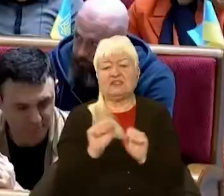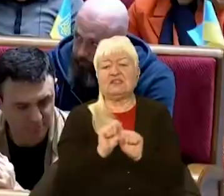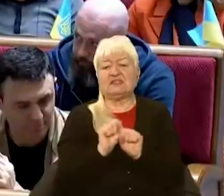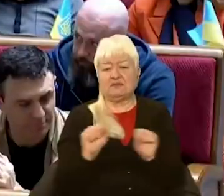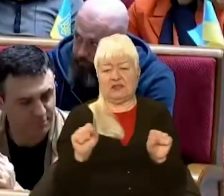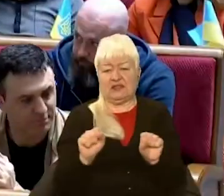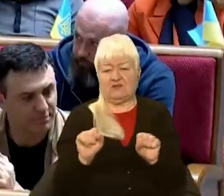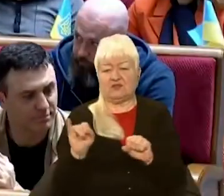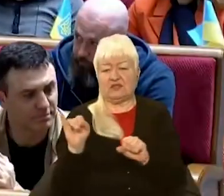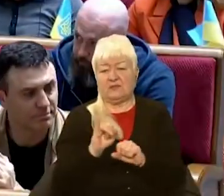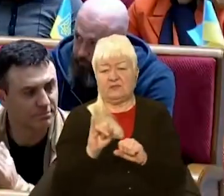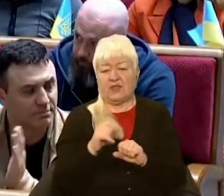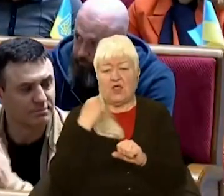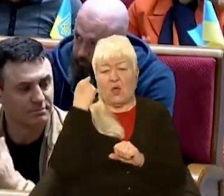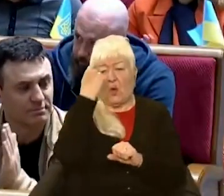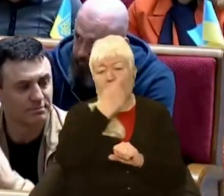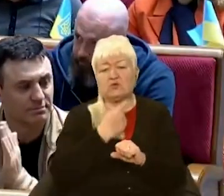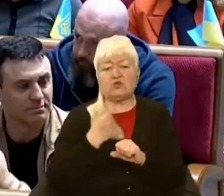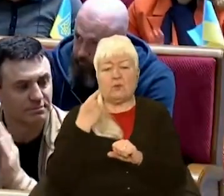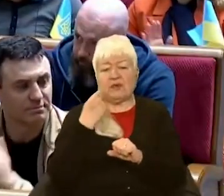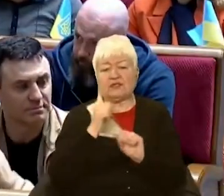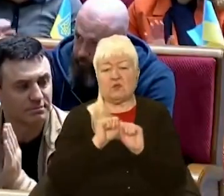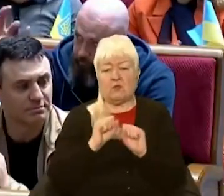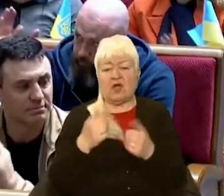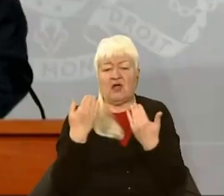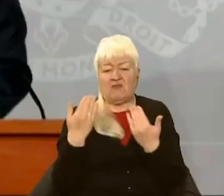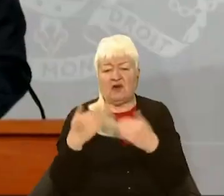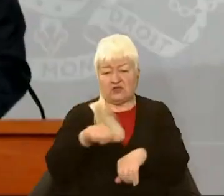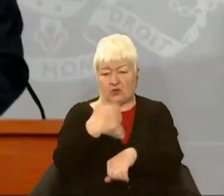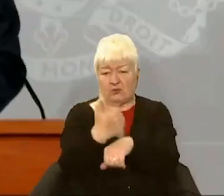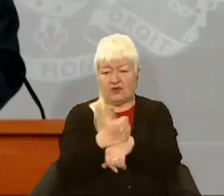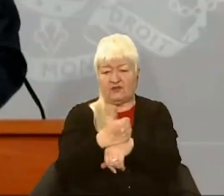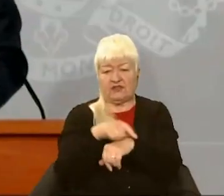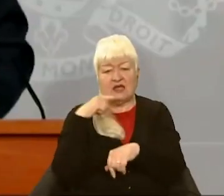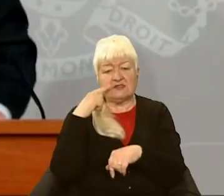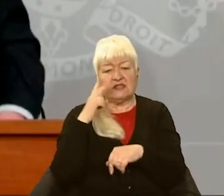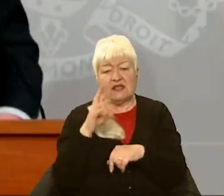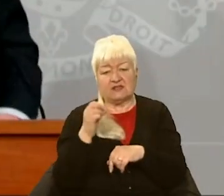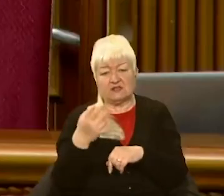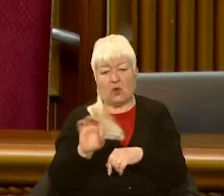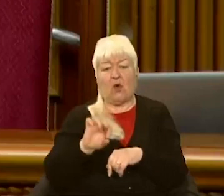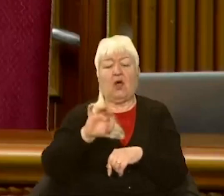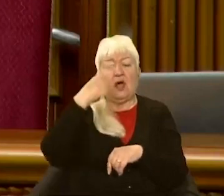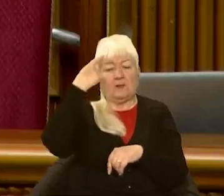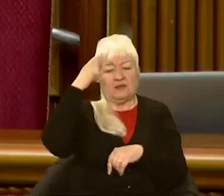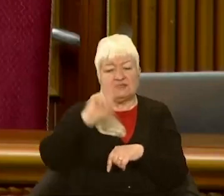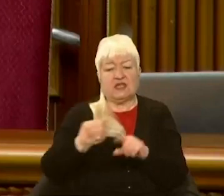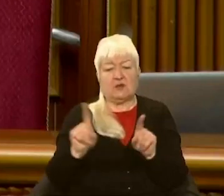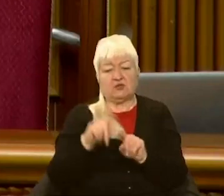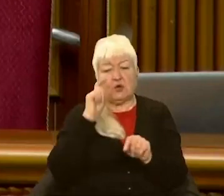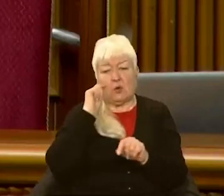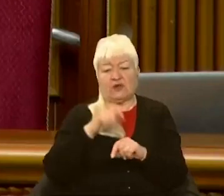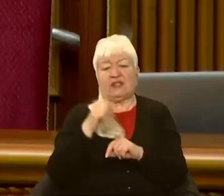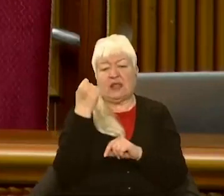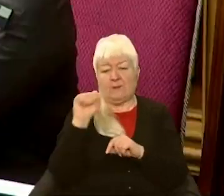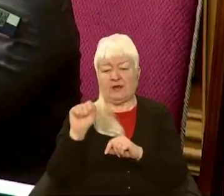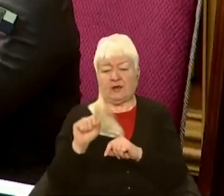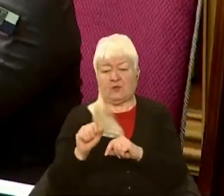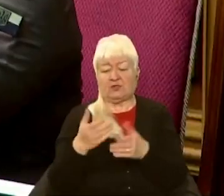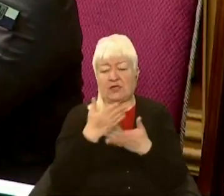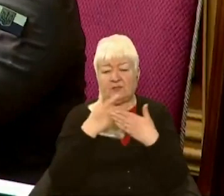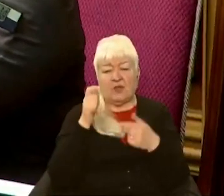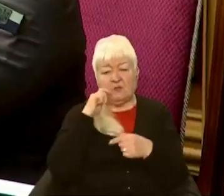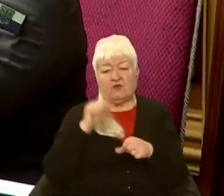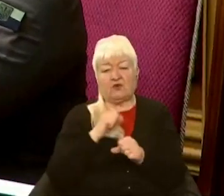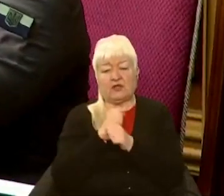сміливість і особисту мужність вашого провідника Володимира Зеленського, ми знаємо, що Україна переможе. І ми в